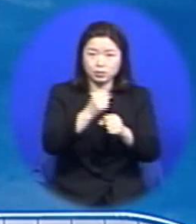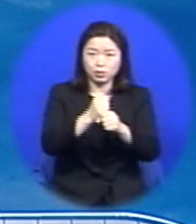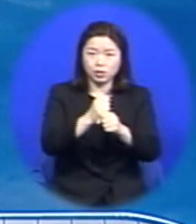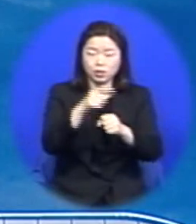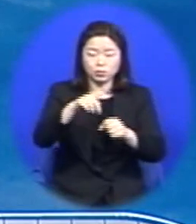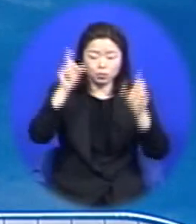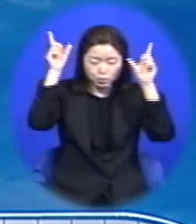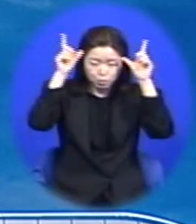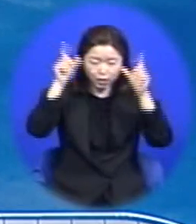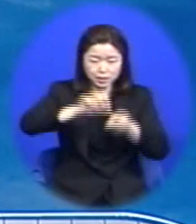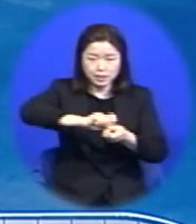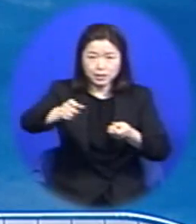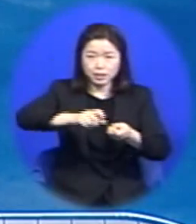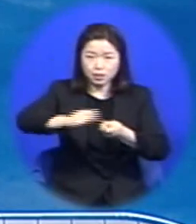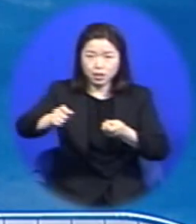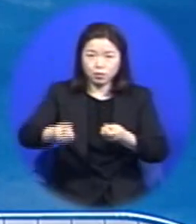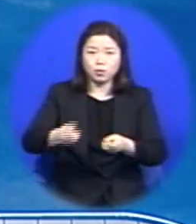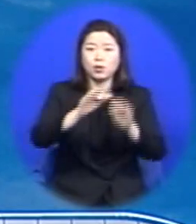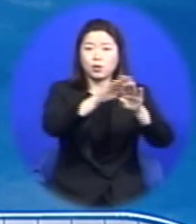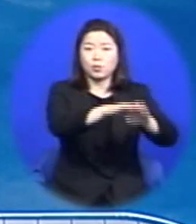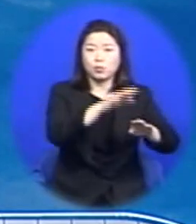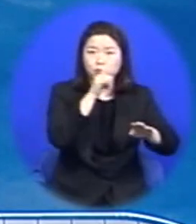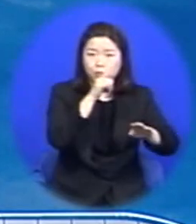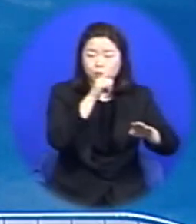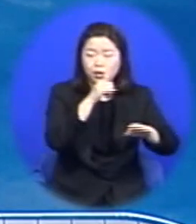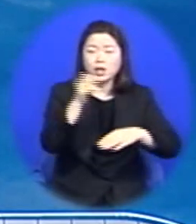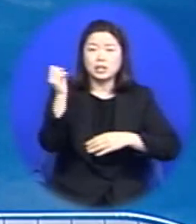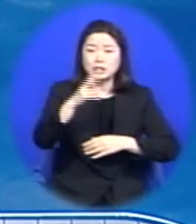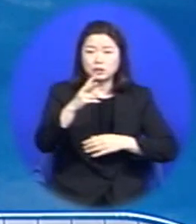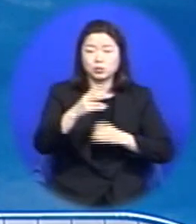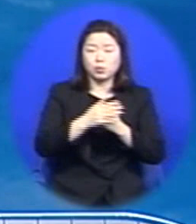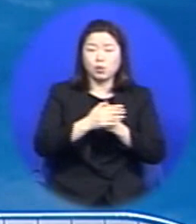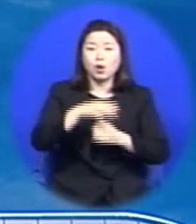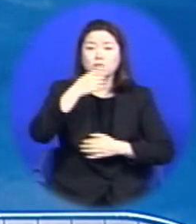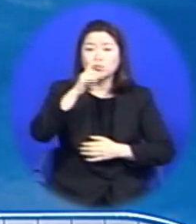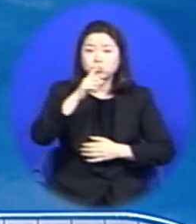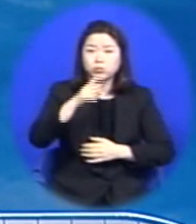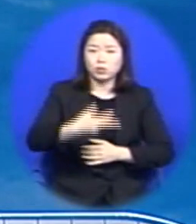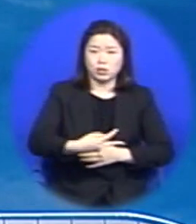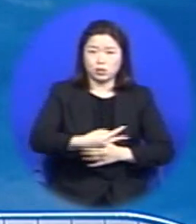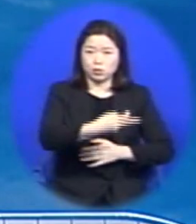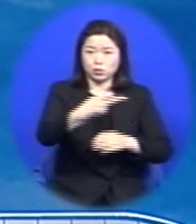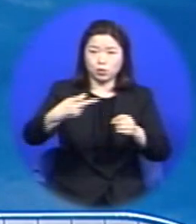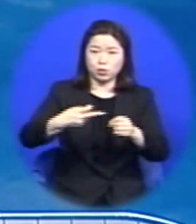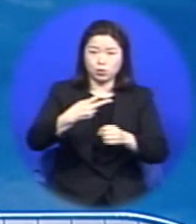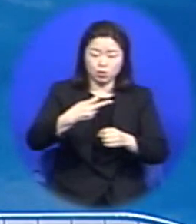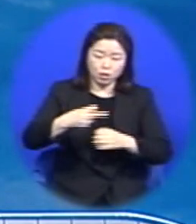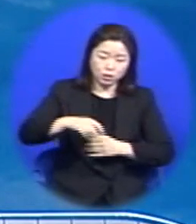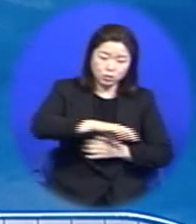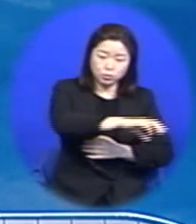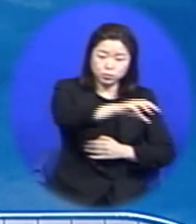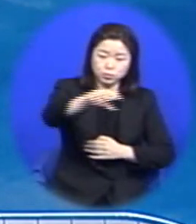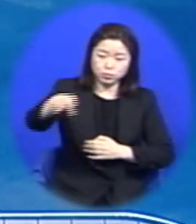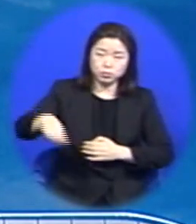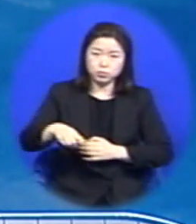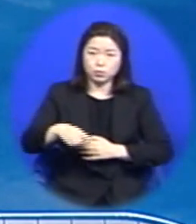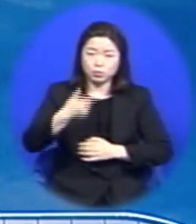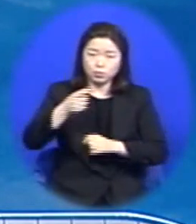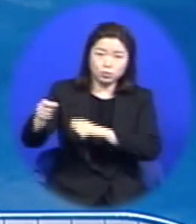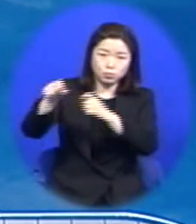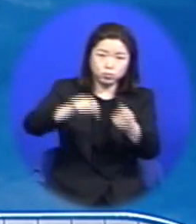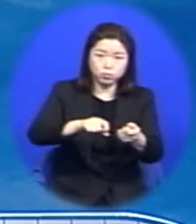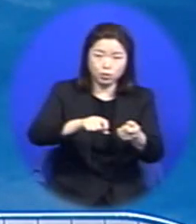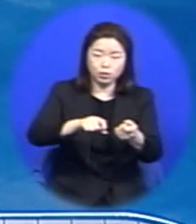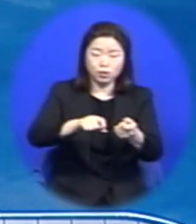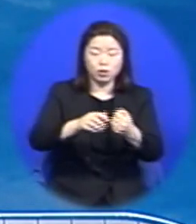올려놓습니다. 그리고는 물을 열두 통을 그 송아지 위에 쏟아 부어요.